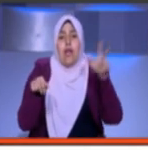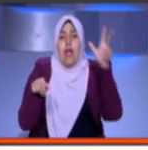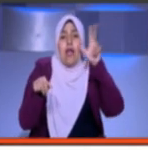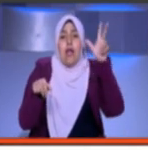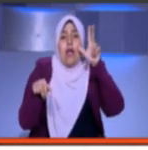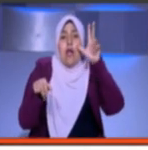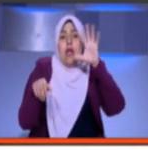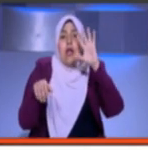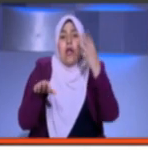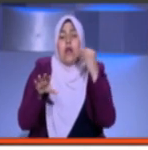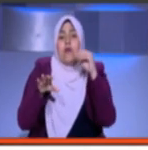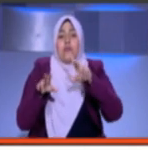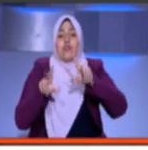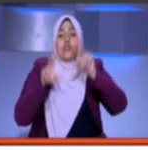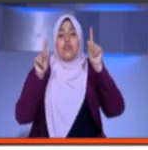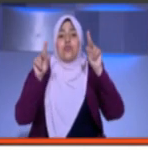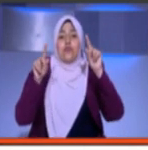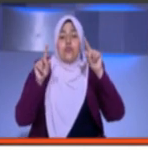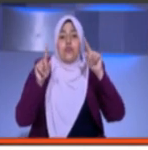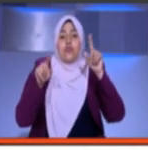الإسباني والتلفزيون الإسباني. للأسف